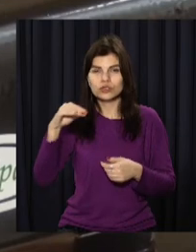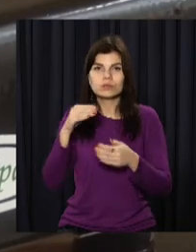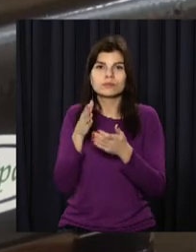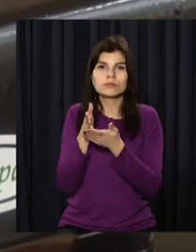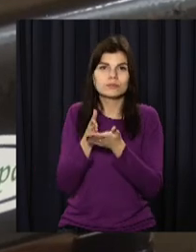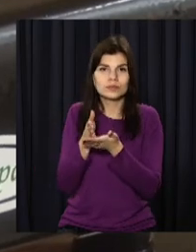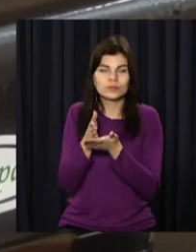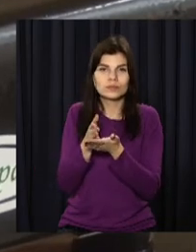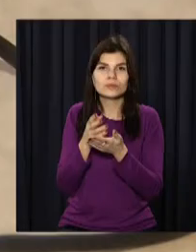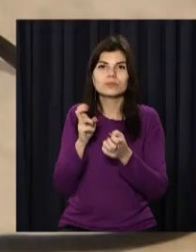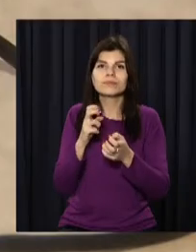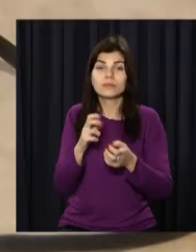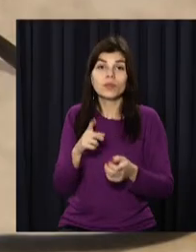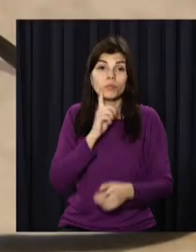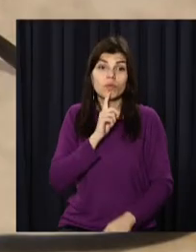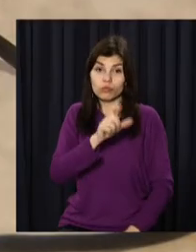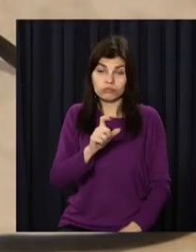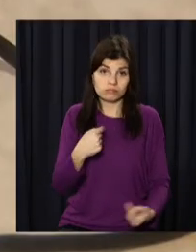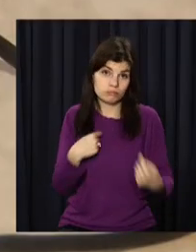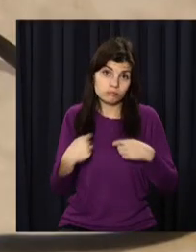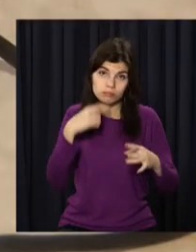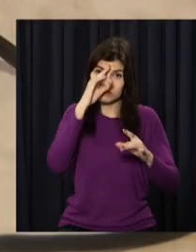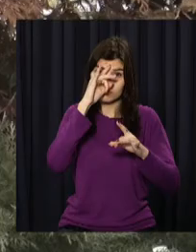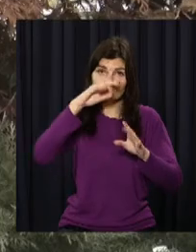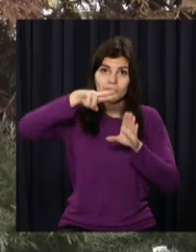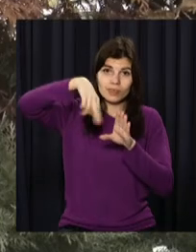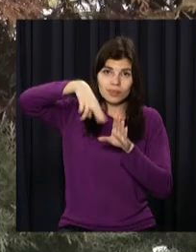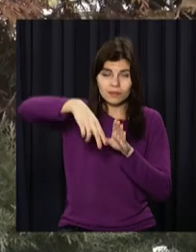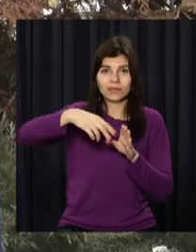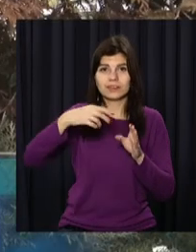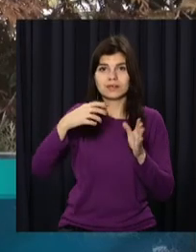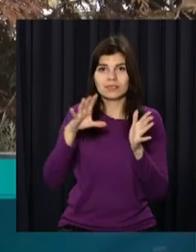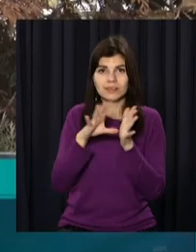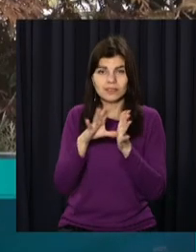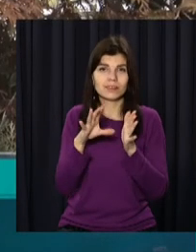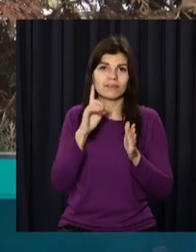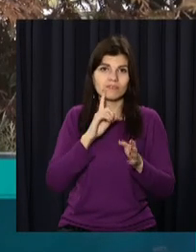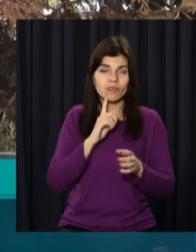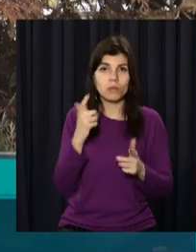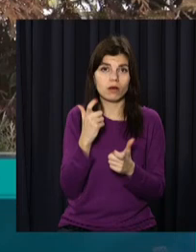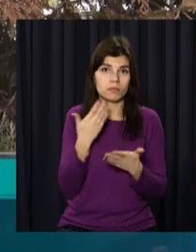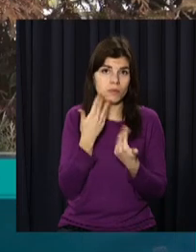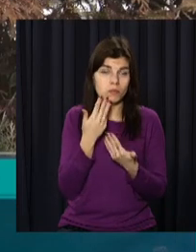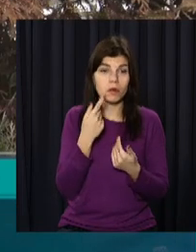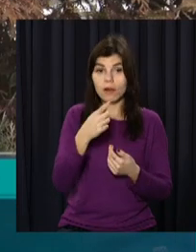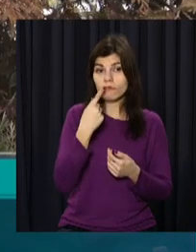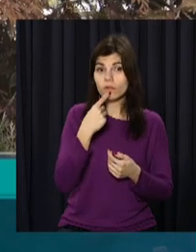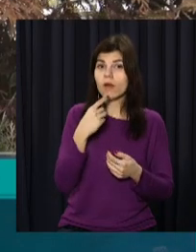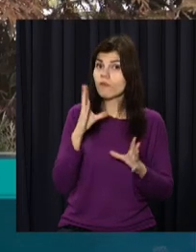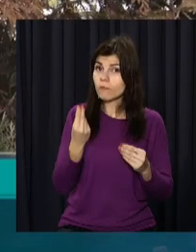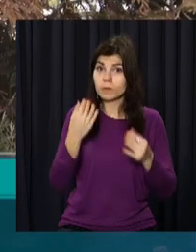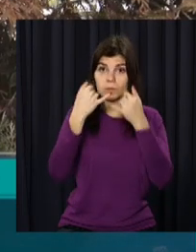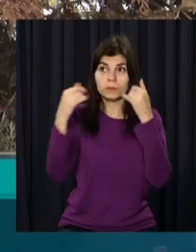до суду. А допоки люди відсутність газу компенсують електроприладами. Перевантаження електромережі може стати причиною пожежі